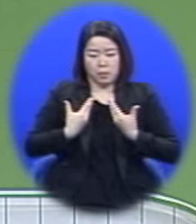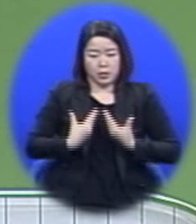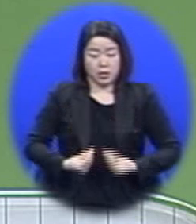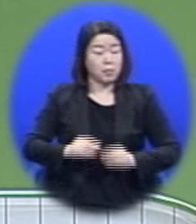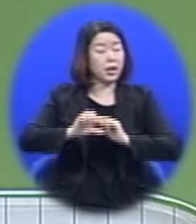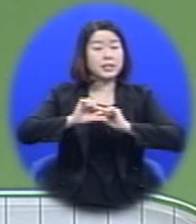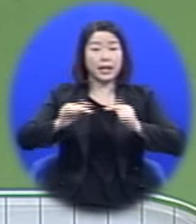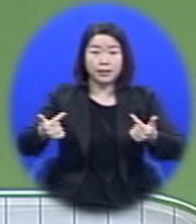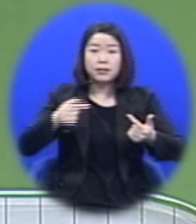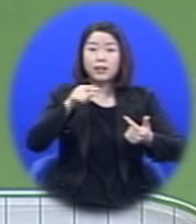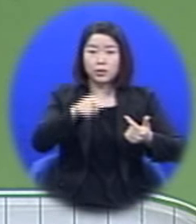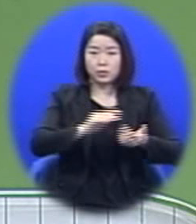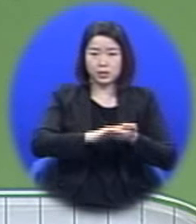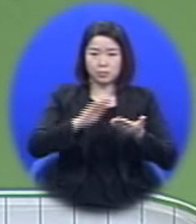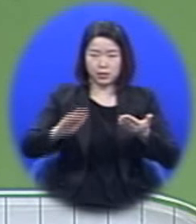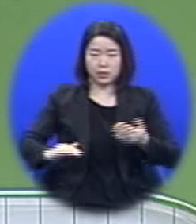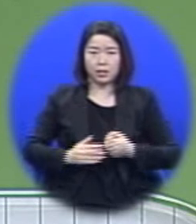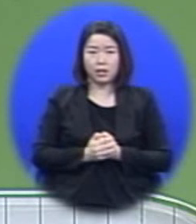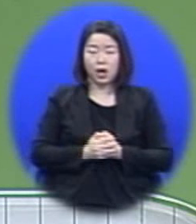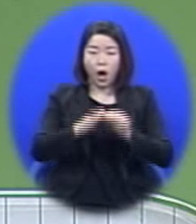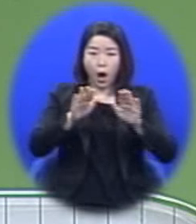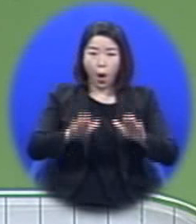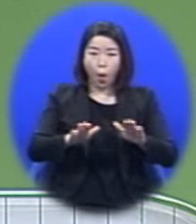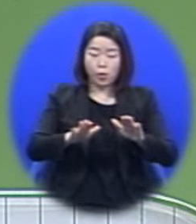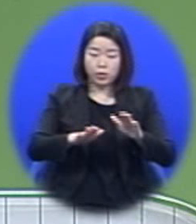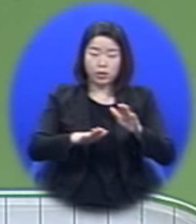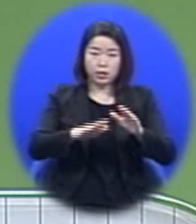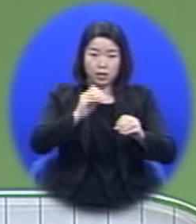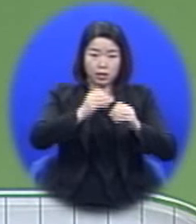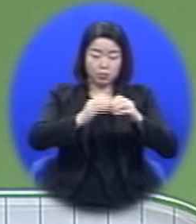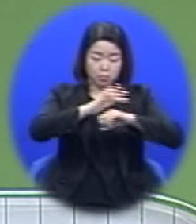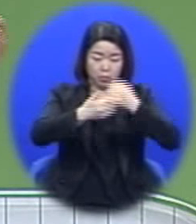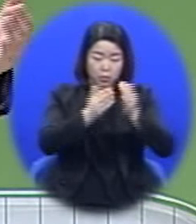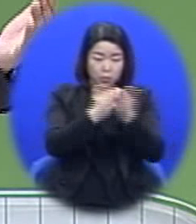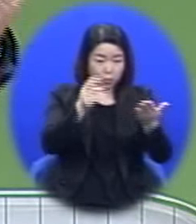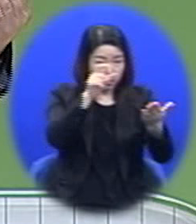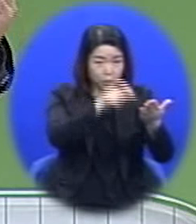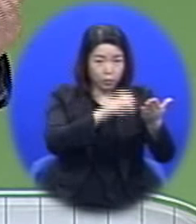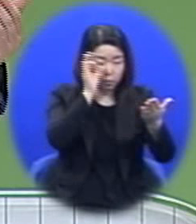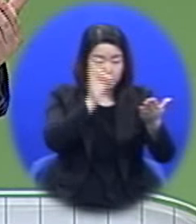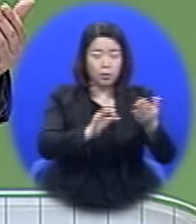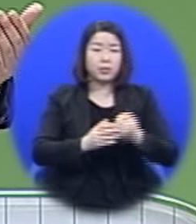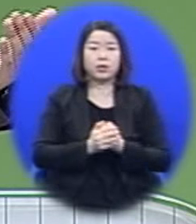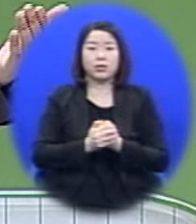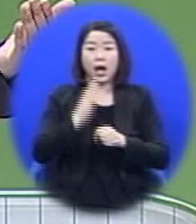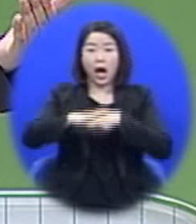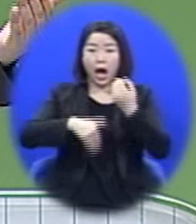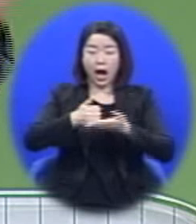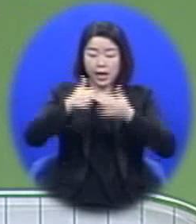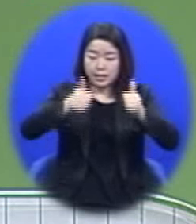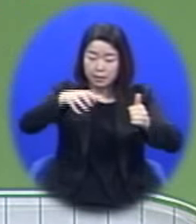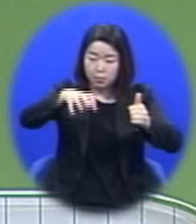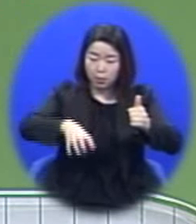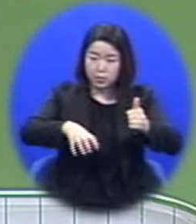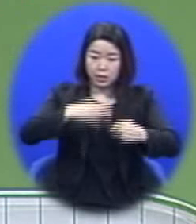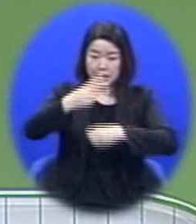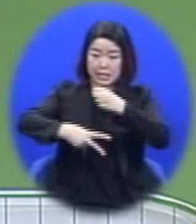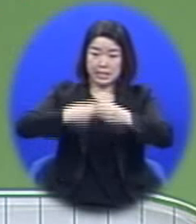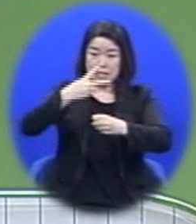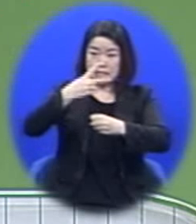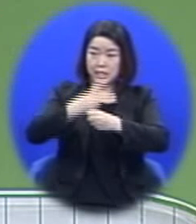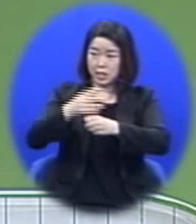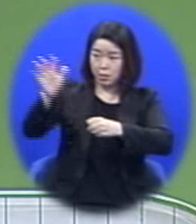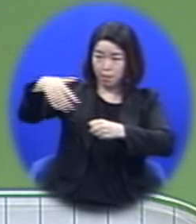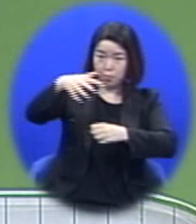않는다는 것입니다. 오늘 여기 본문에 보면 하나님의 법정에 신들을 불러